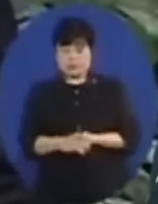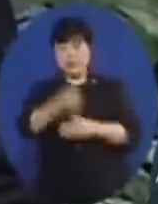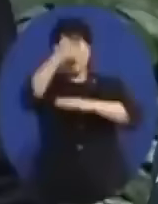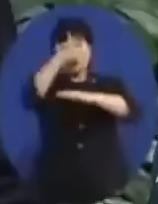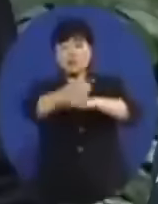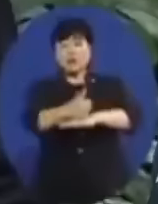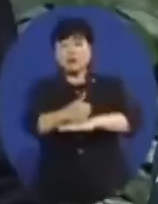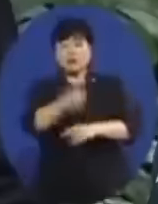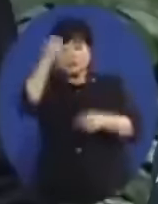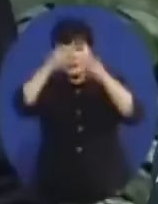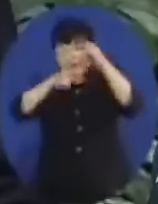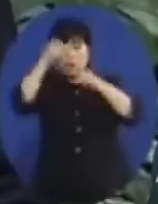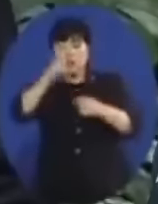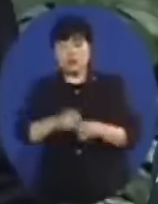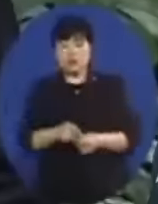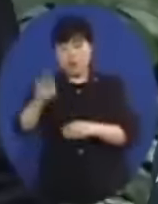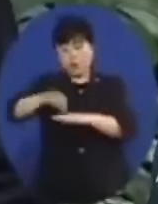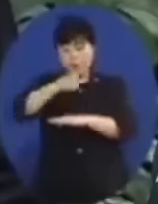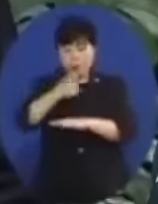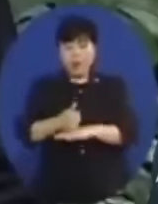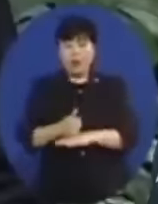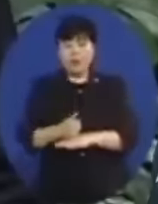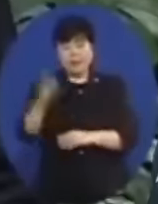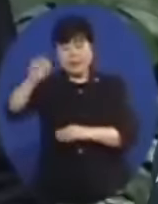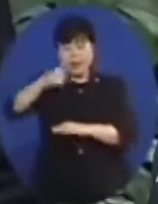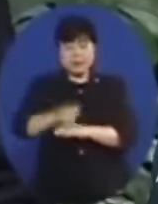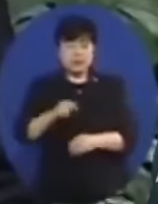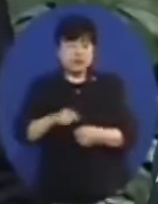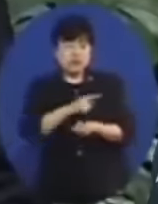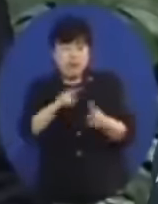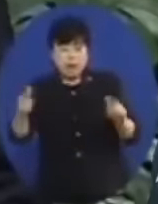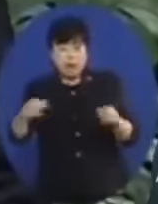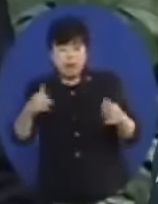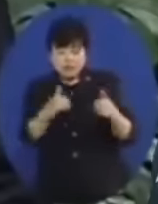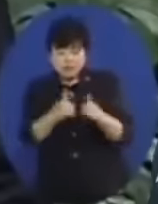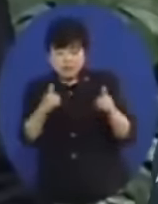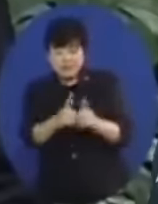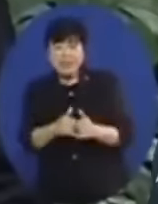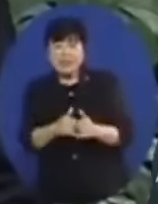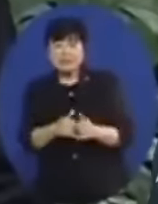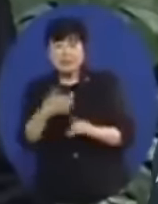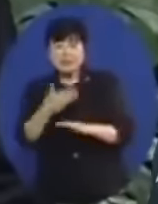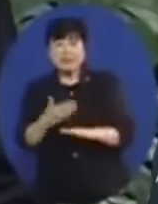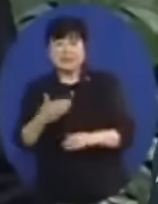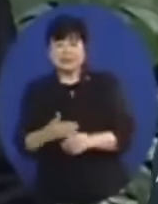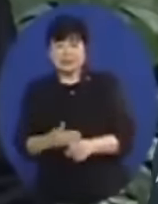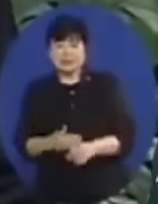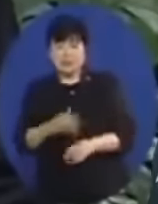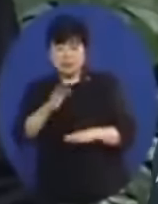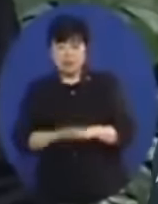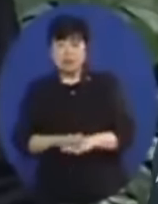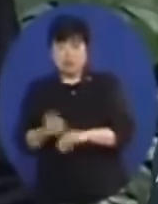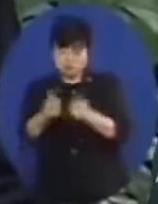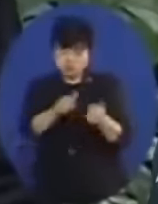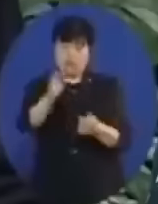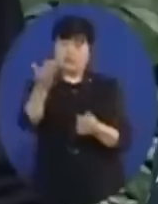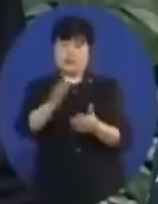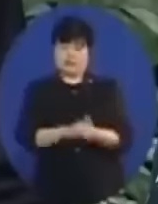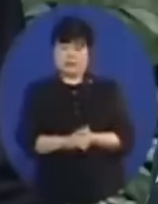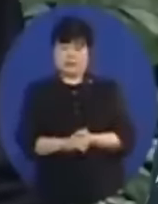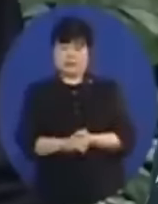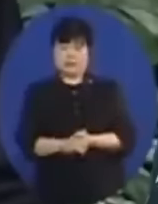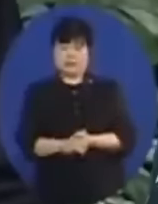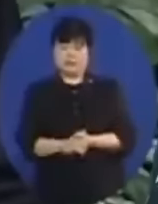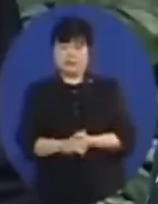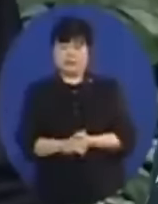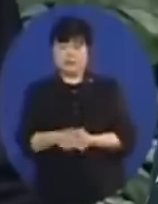결국에는 사울이 다윗의 손에서 죽지 않고 전장에서 다른 사람의 손에 죽었습니다. 다윗이